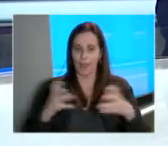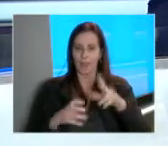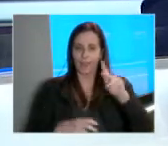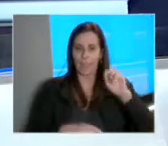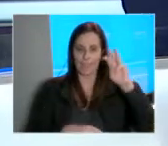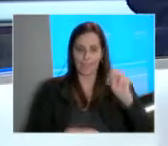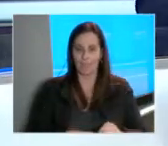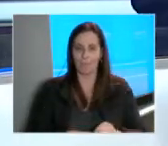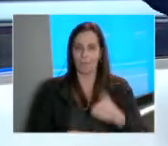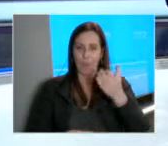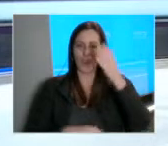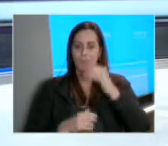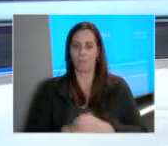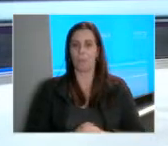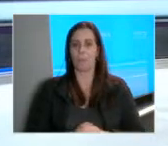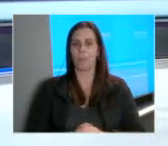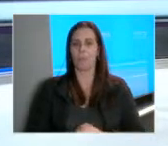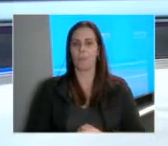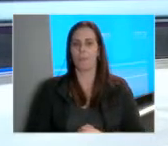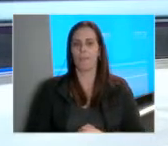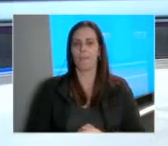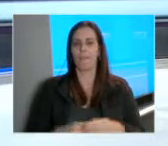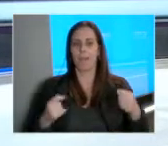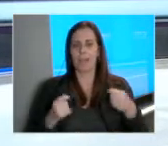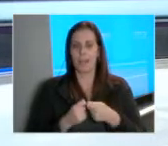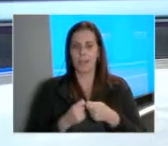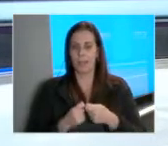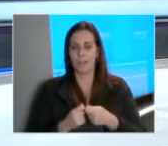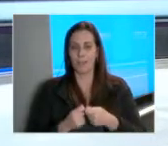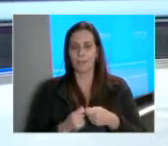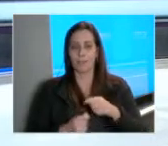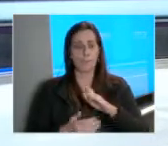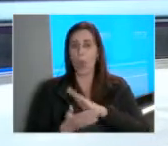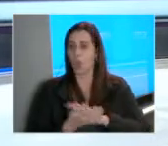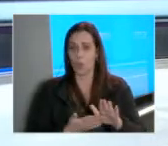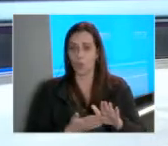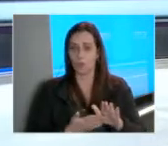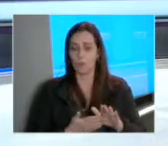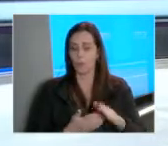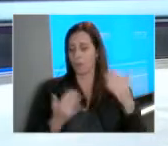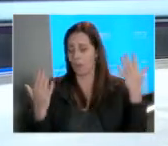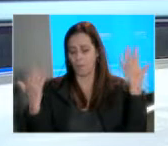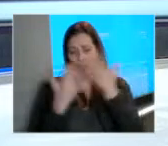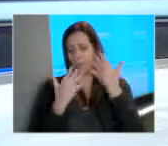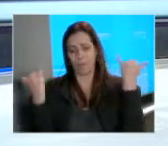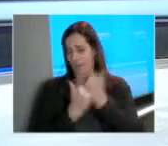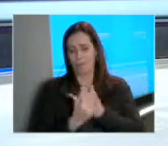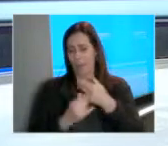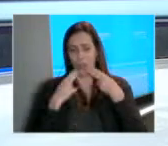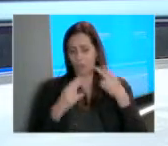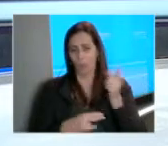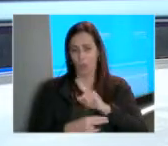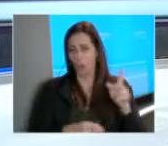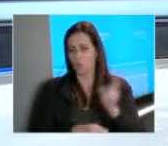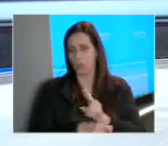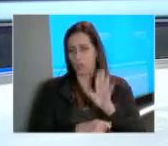על משרד קסם שלך. בדיוק. אז לגבי הוותל, הם פשוט מאוד מתעים בתגובה הזאת. התגובה היא לא,